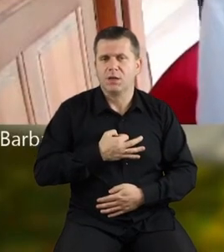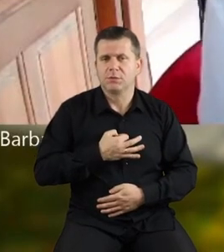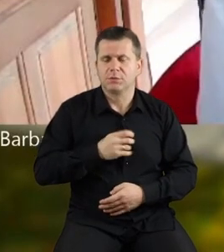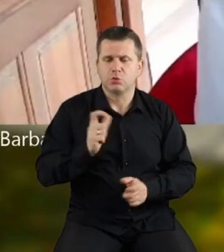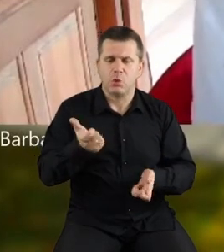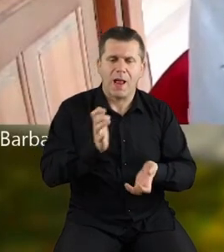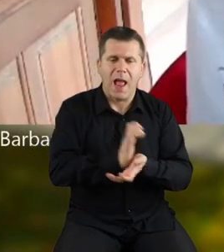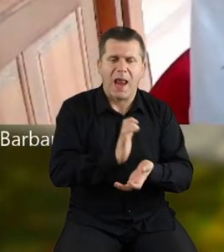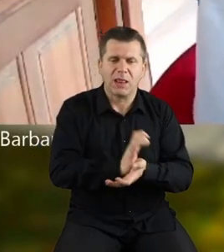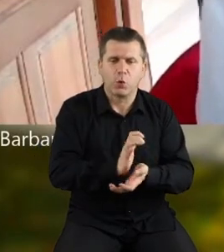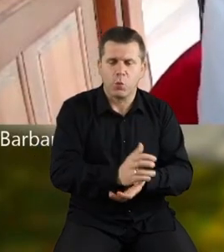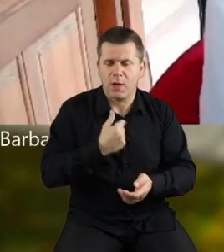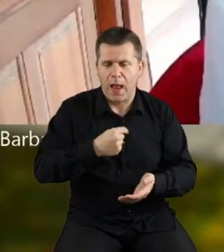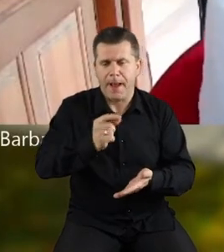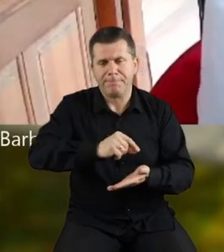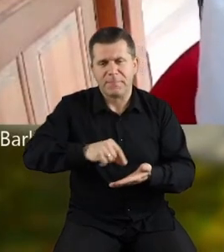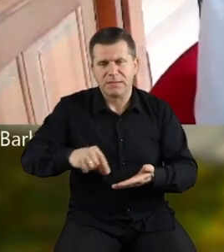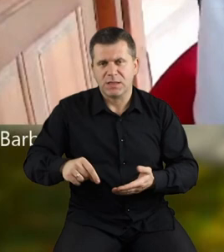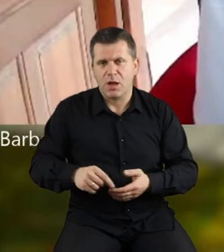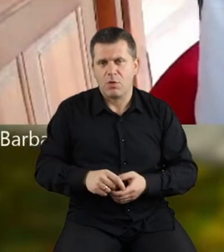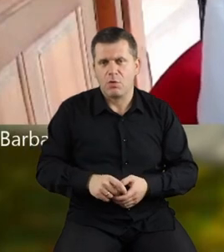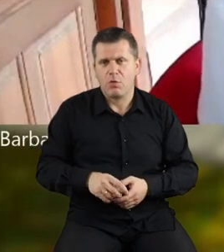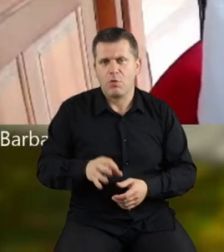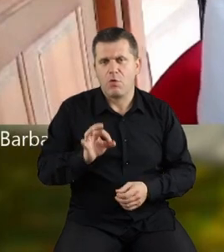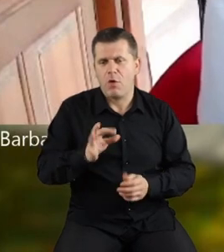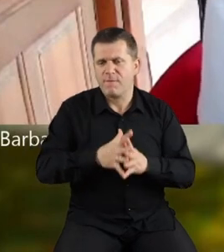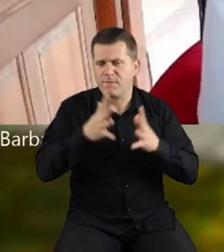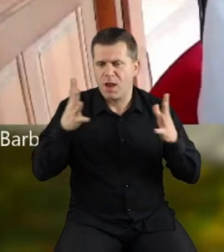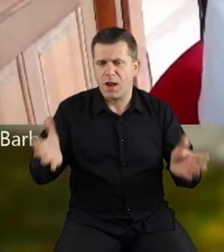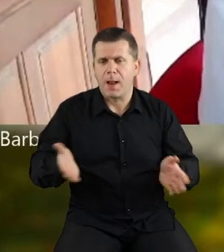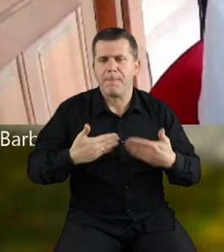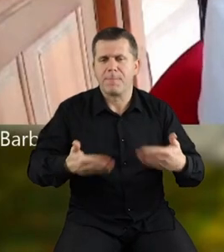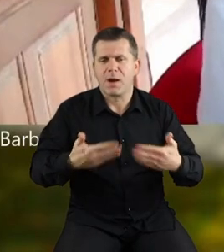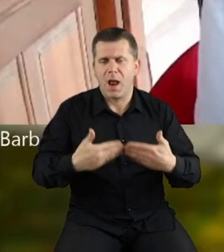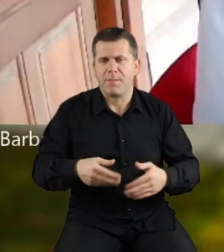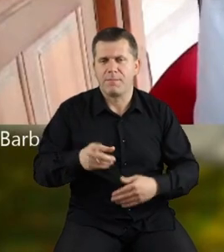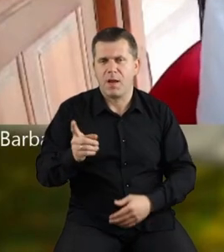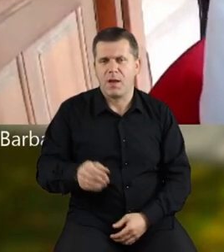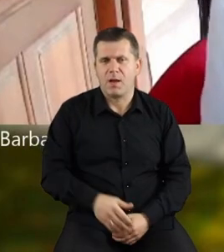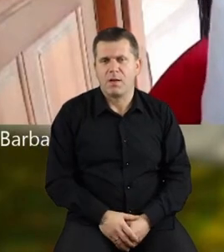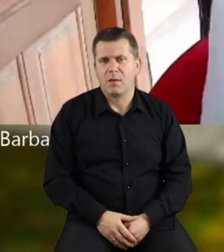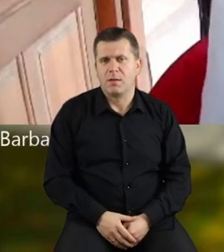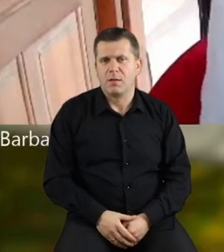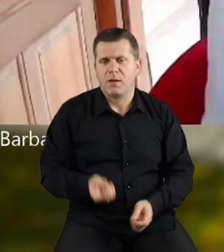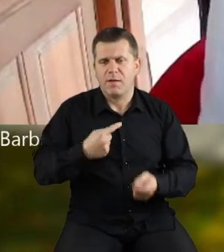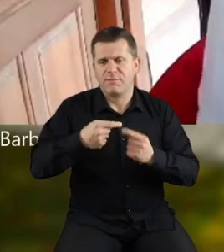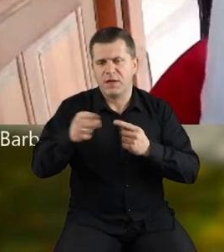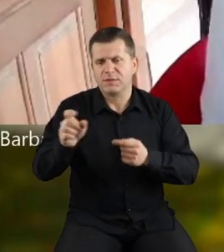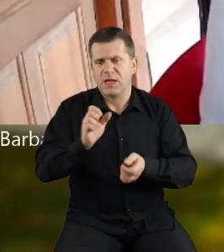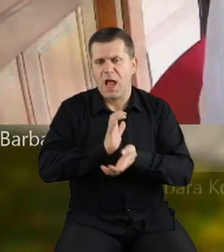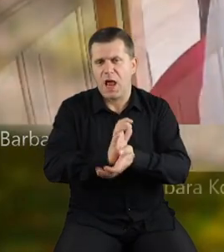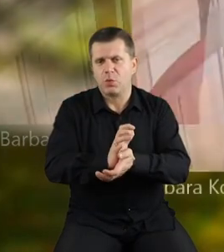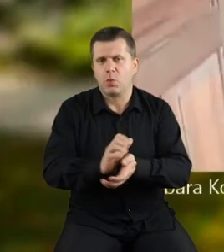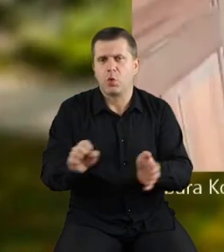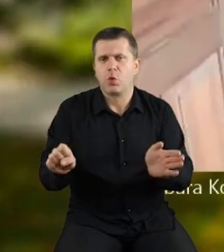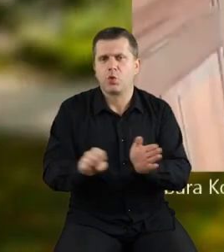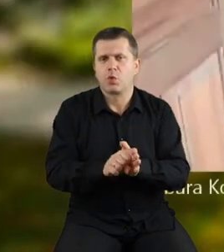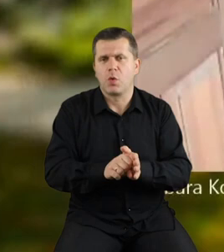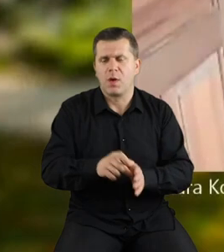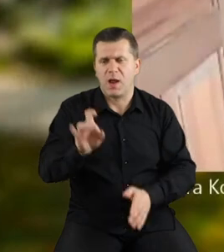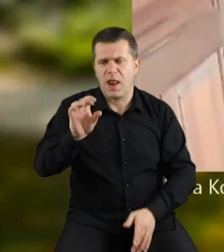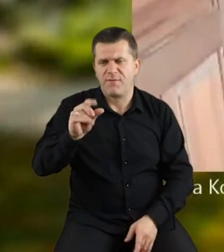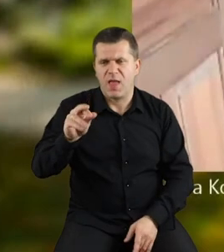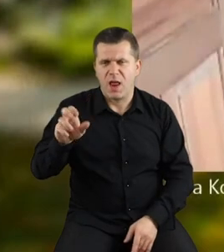własne drukowane artykuły i pisałam o Wielkiej Bramie Makuszyńskiego. Wysłałam artykuł chyba